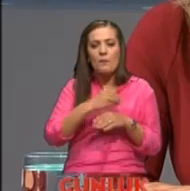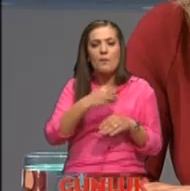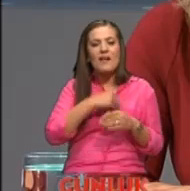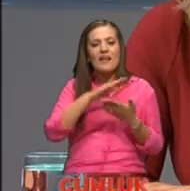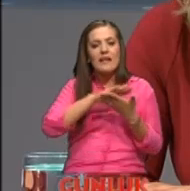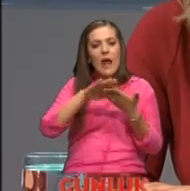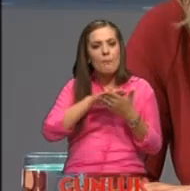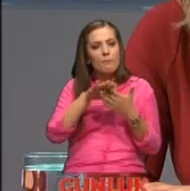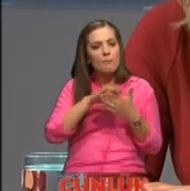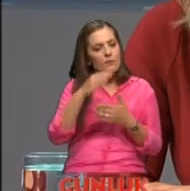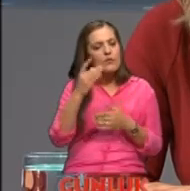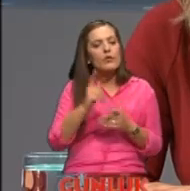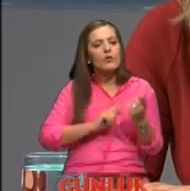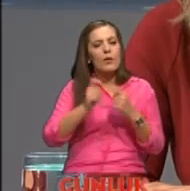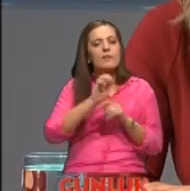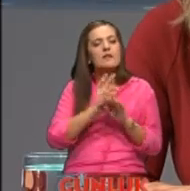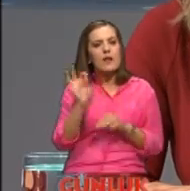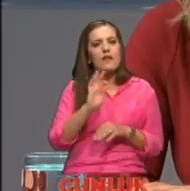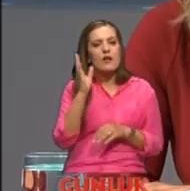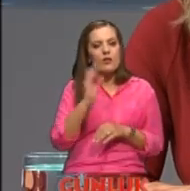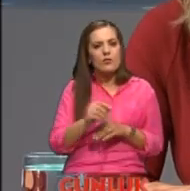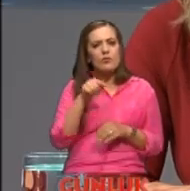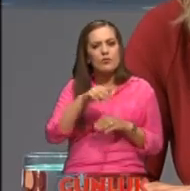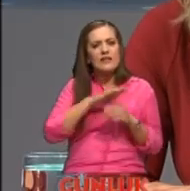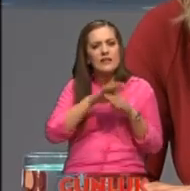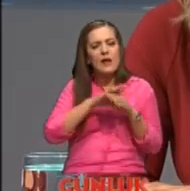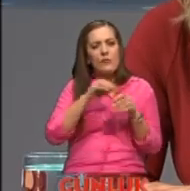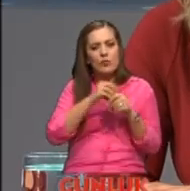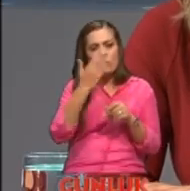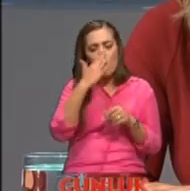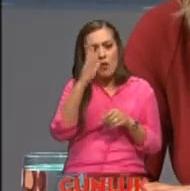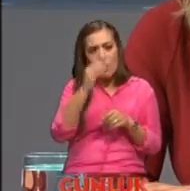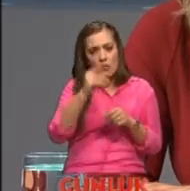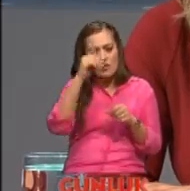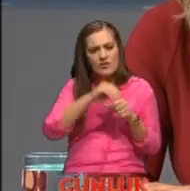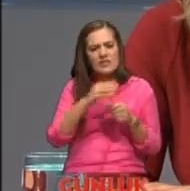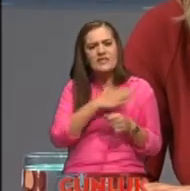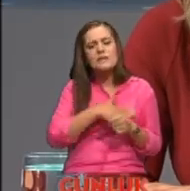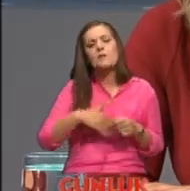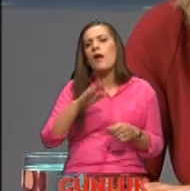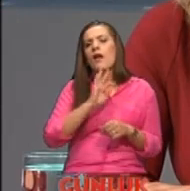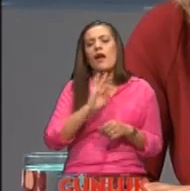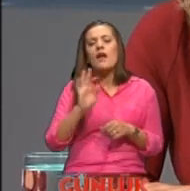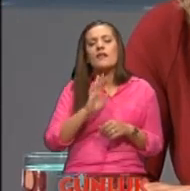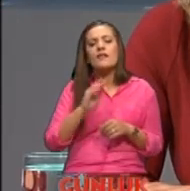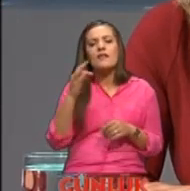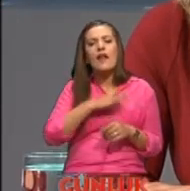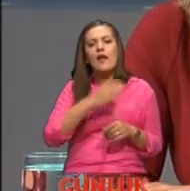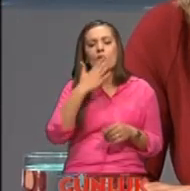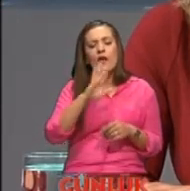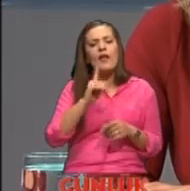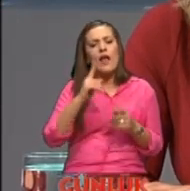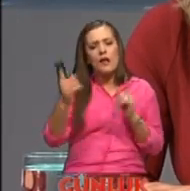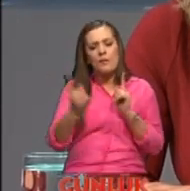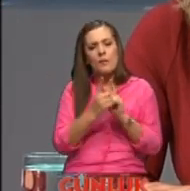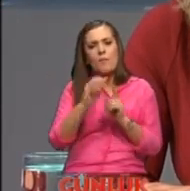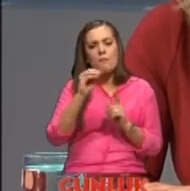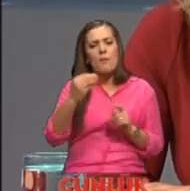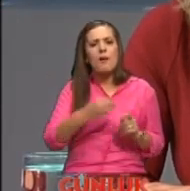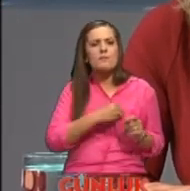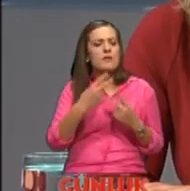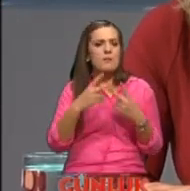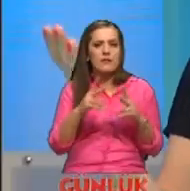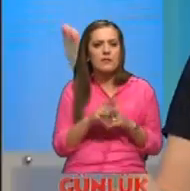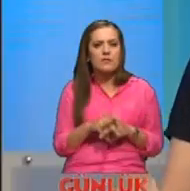ucu kremlerini kullanması yeterli olacaktır. Harika. Bu kremler doğal olduğu için silmeye gerek yoktur. Direkt bebeğini emzirebilir. İşte bu